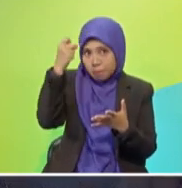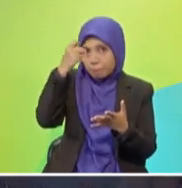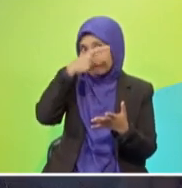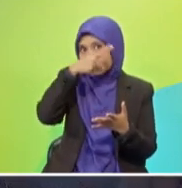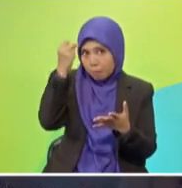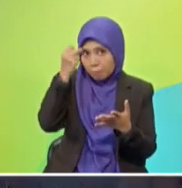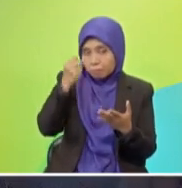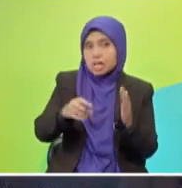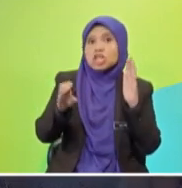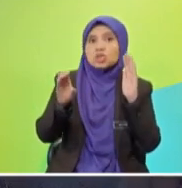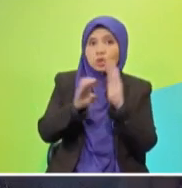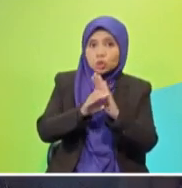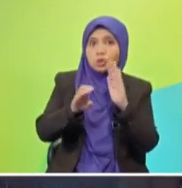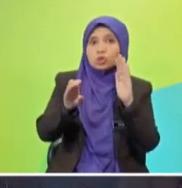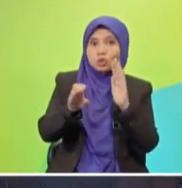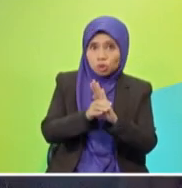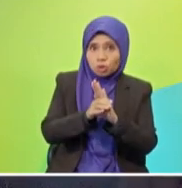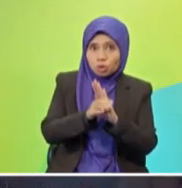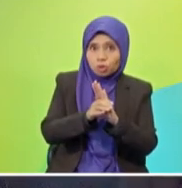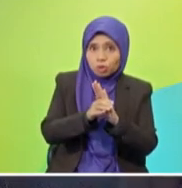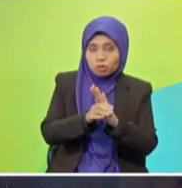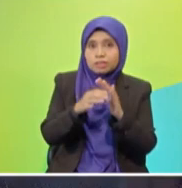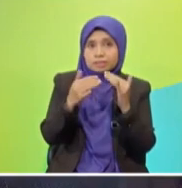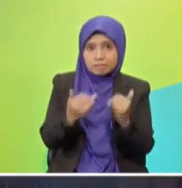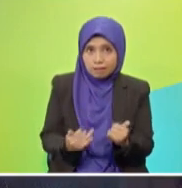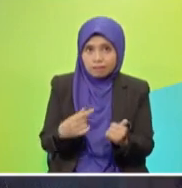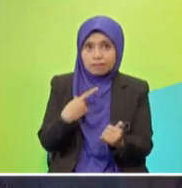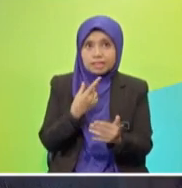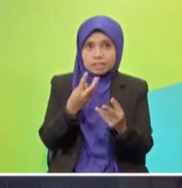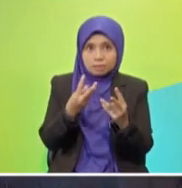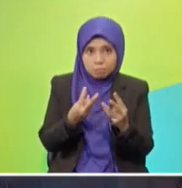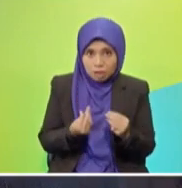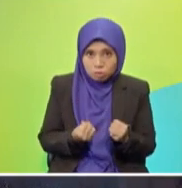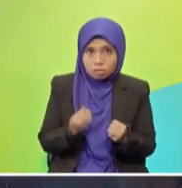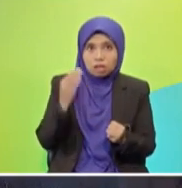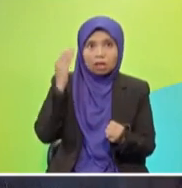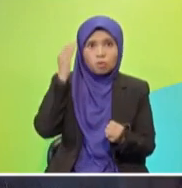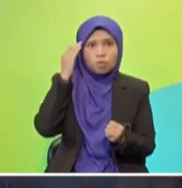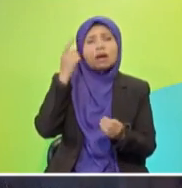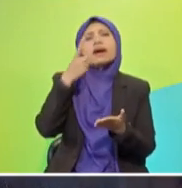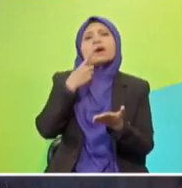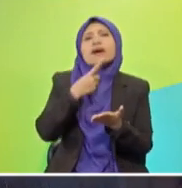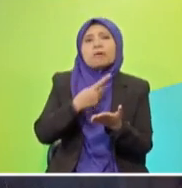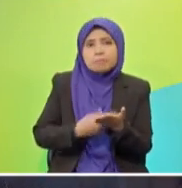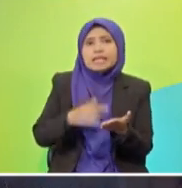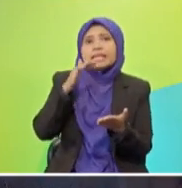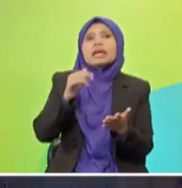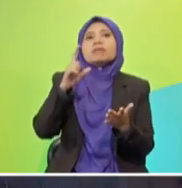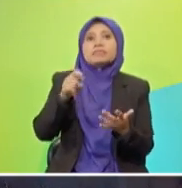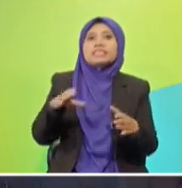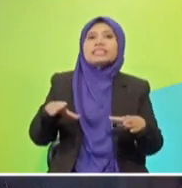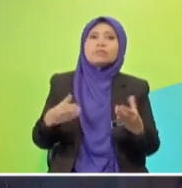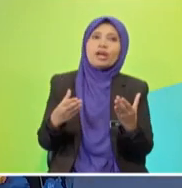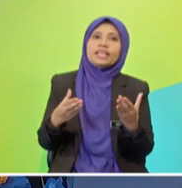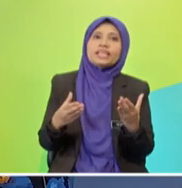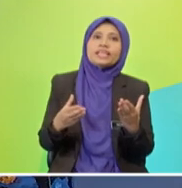anak tahu tentang tindakan yang perlu diambil yang soalan Kak Nisa tadi